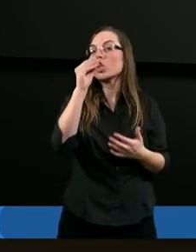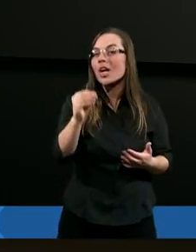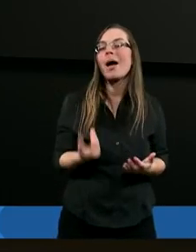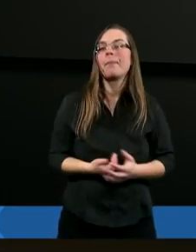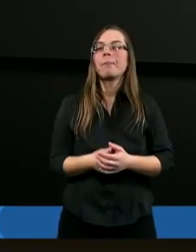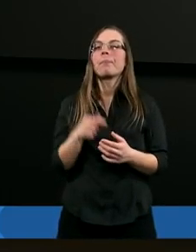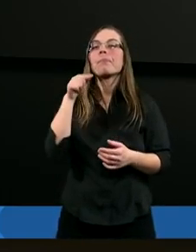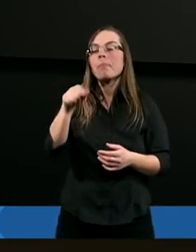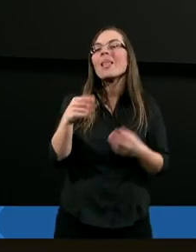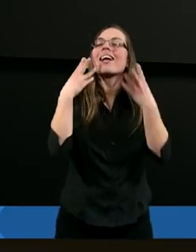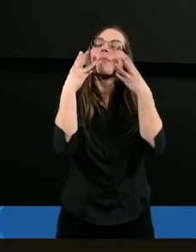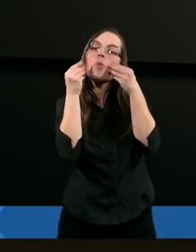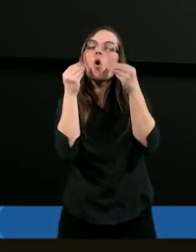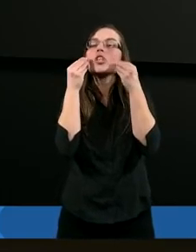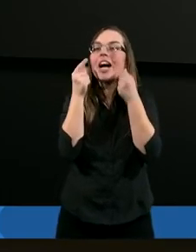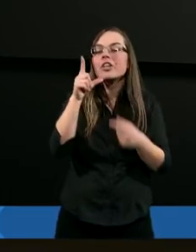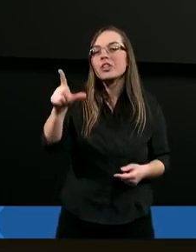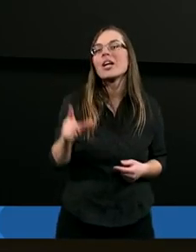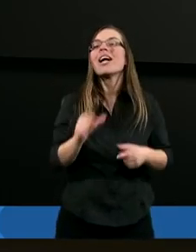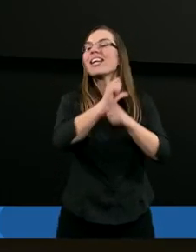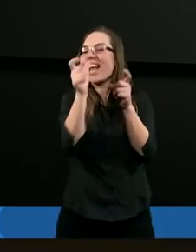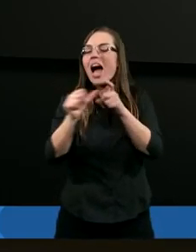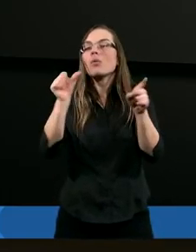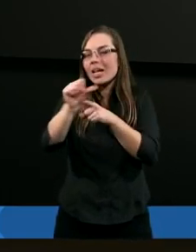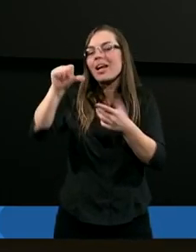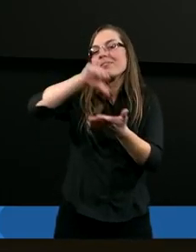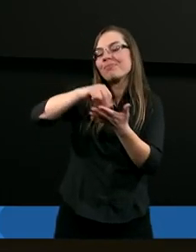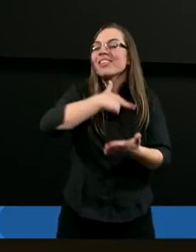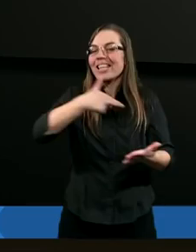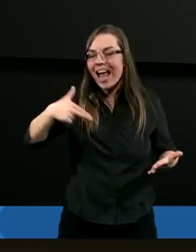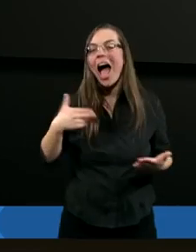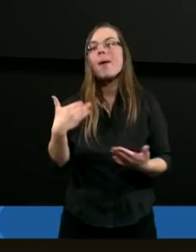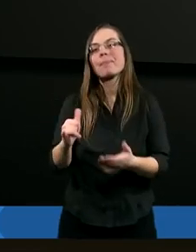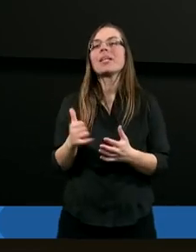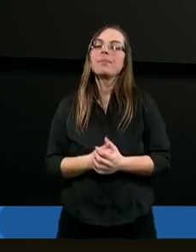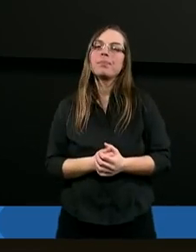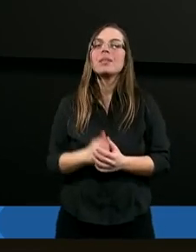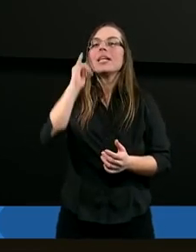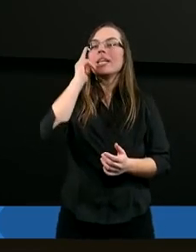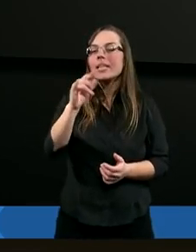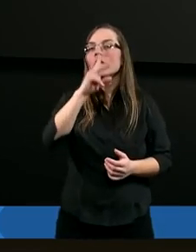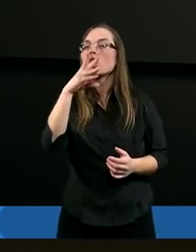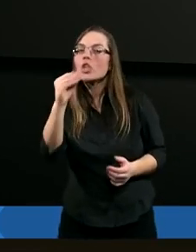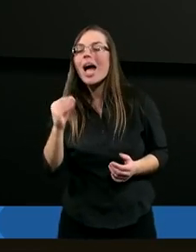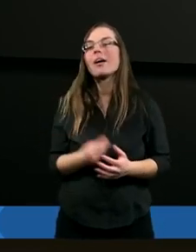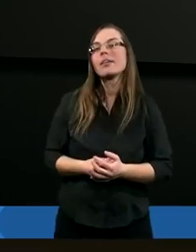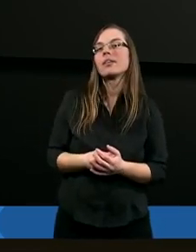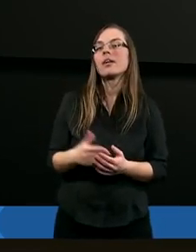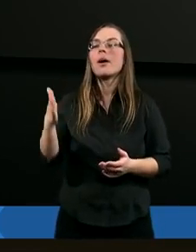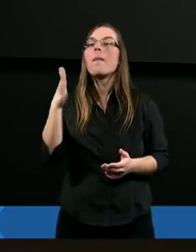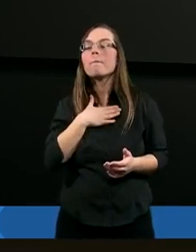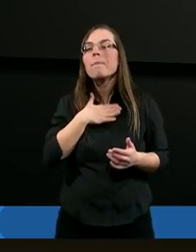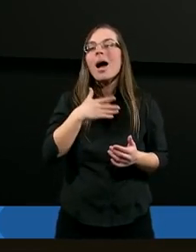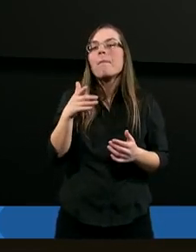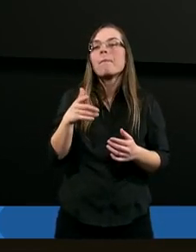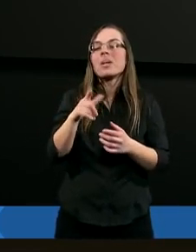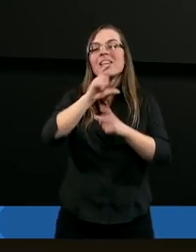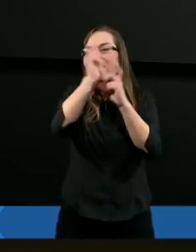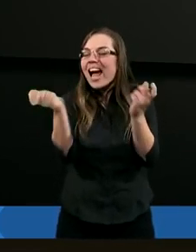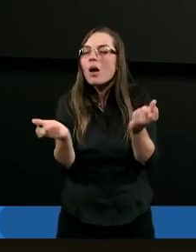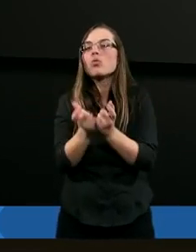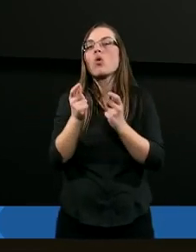że ten pocieszyciel cały czas jest z nami i że on chce